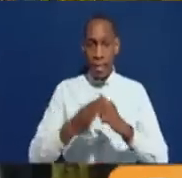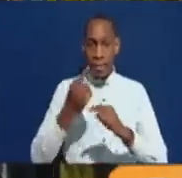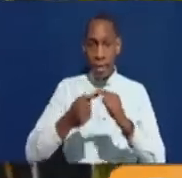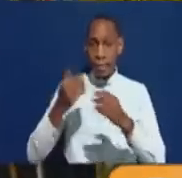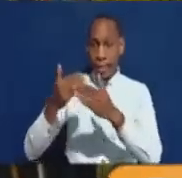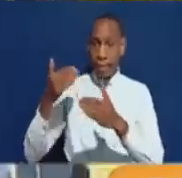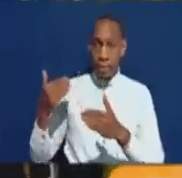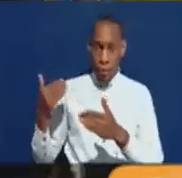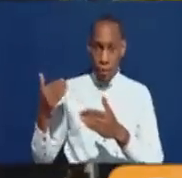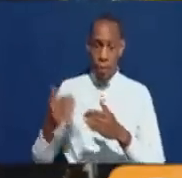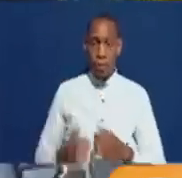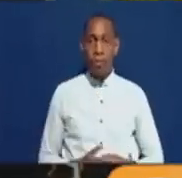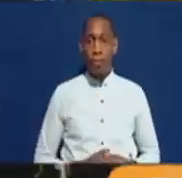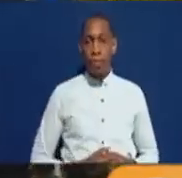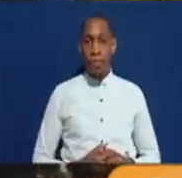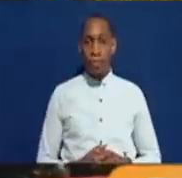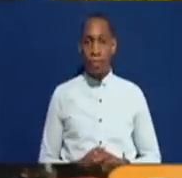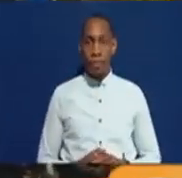jana.